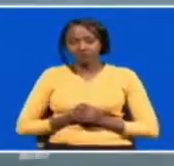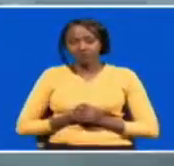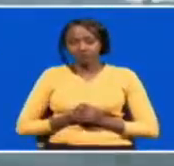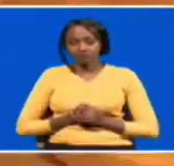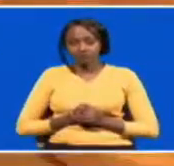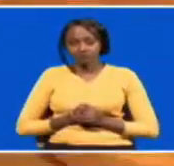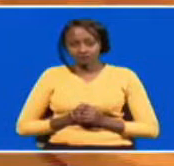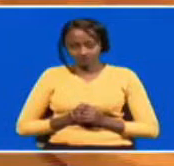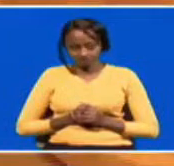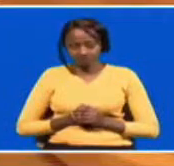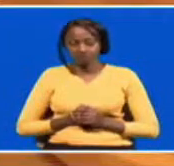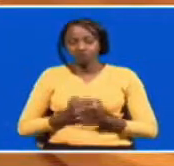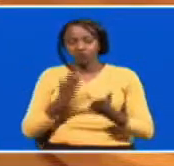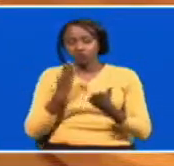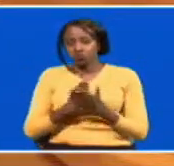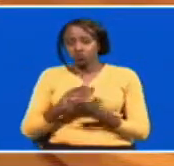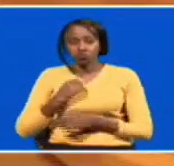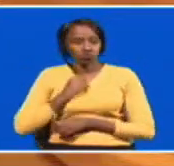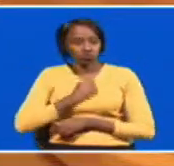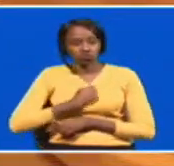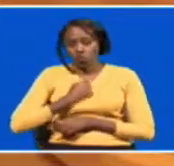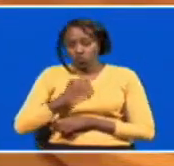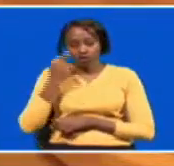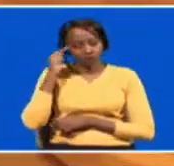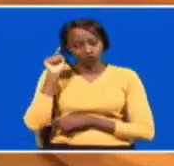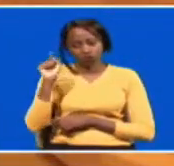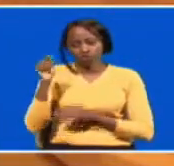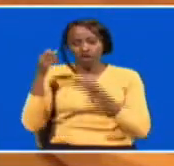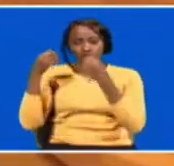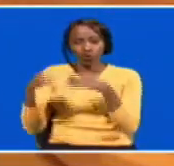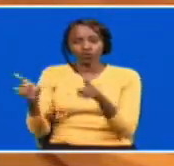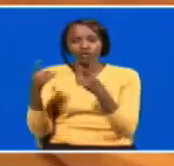Kisumu. Tunawapa pole kwa hasara hiyo. Mtazamaji,